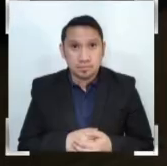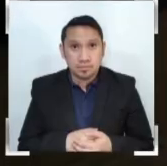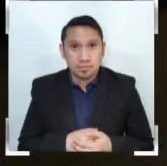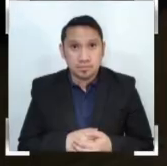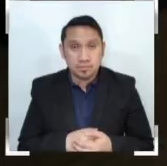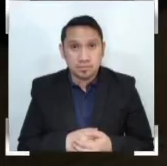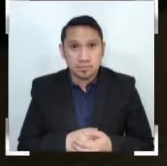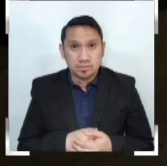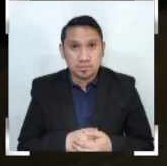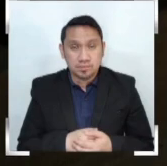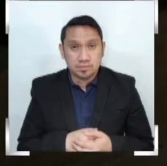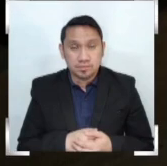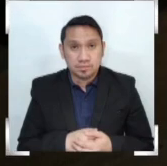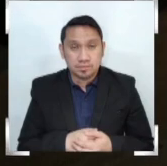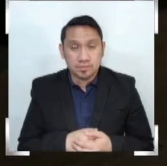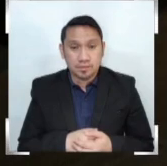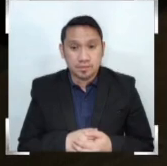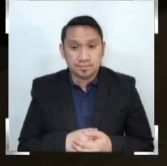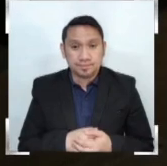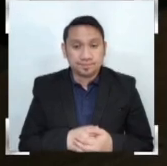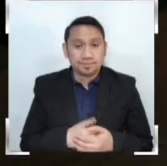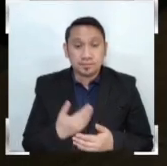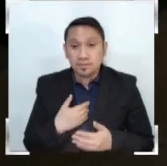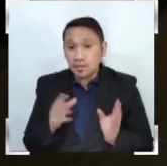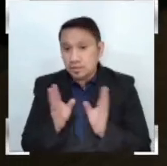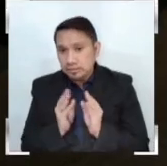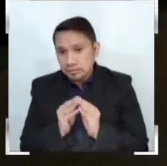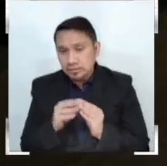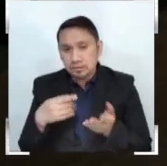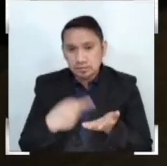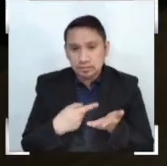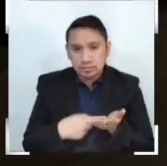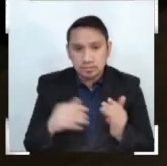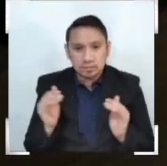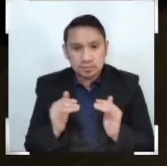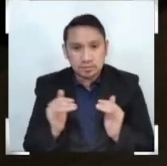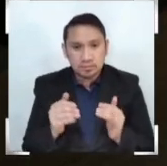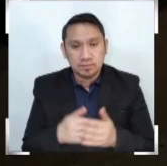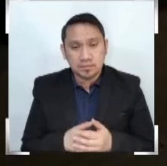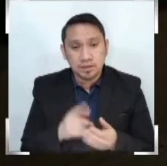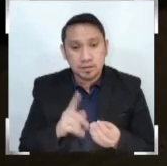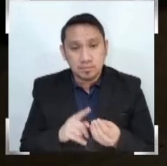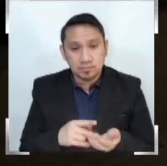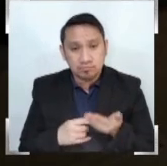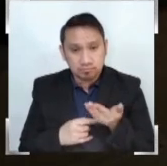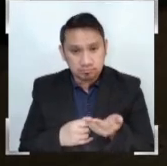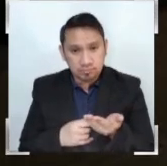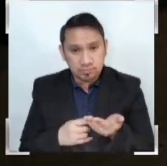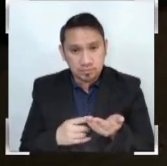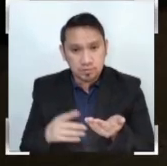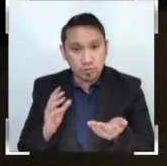Igan Pia, daraan pa sa committee hearing at plenary deliberation sa Kamara ang panukala. Kailangan din na may kahalintulad